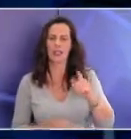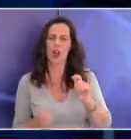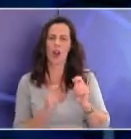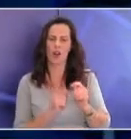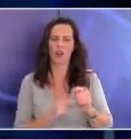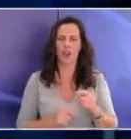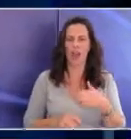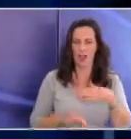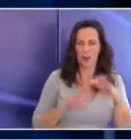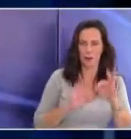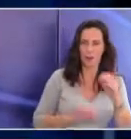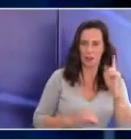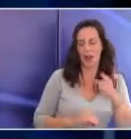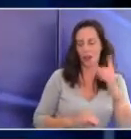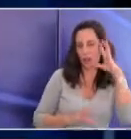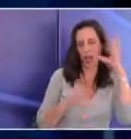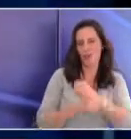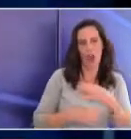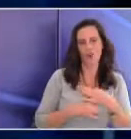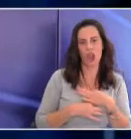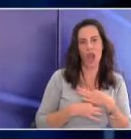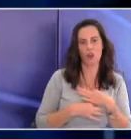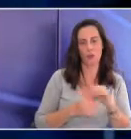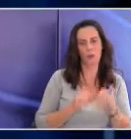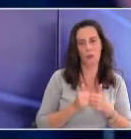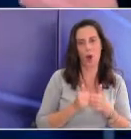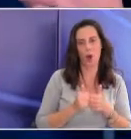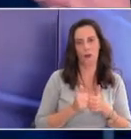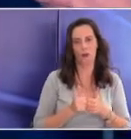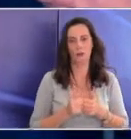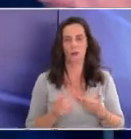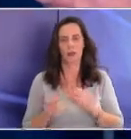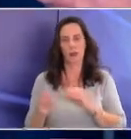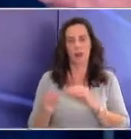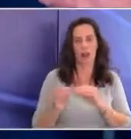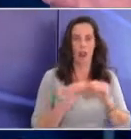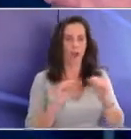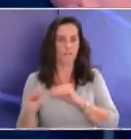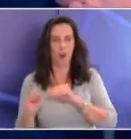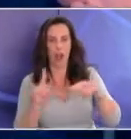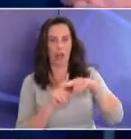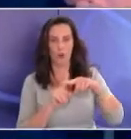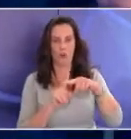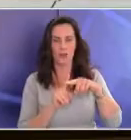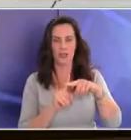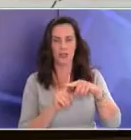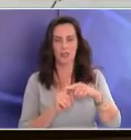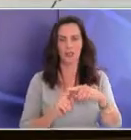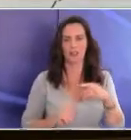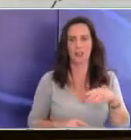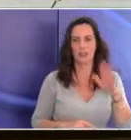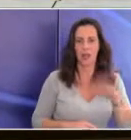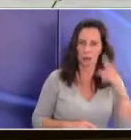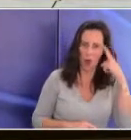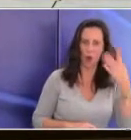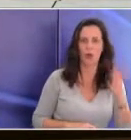תופעה. אני באמת חושבת שזו צריכה להיות הגישה שלנו, באופן כללי, בספורט. לעבור לחיובי, מה שנקרא. לא, גם, אתה